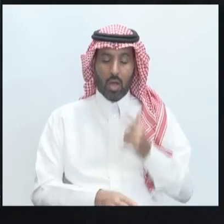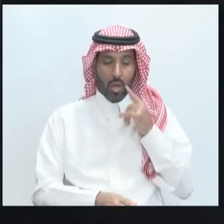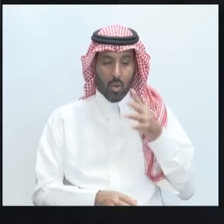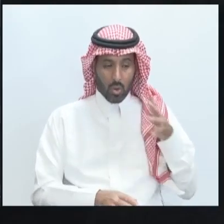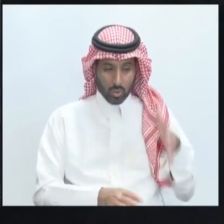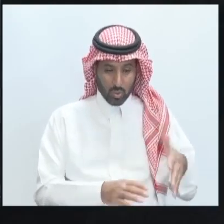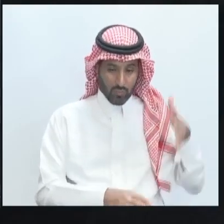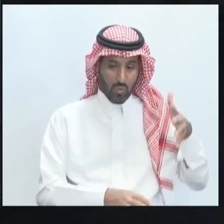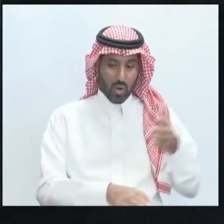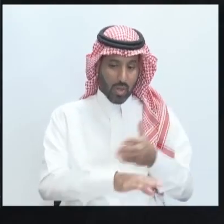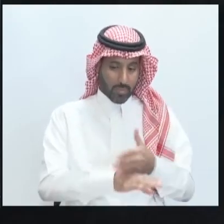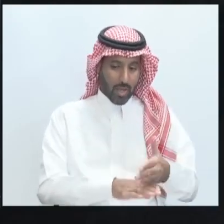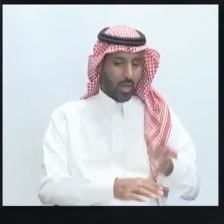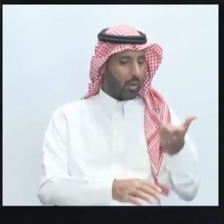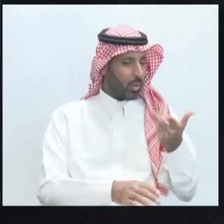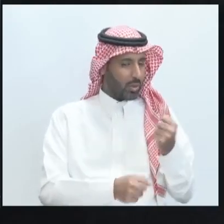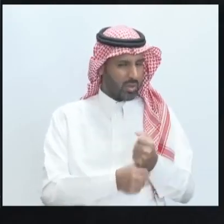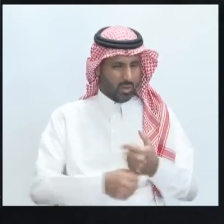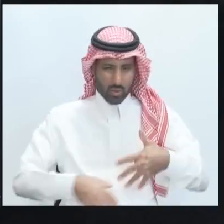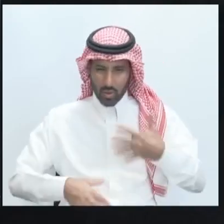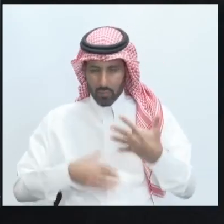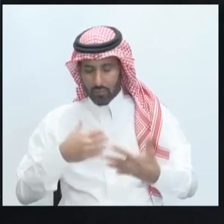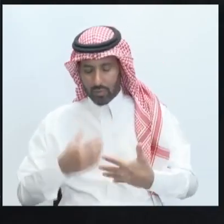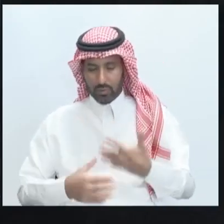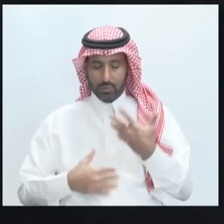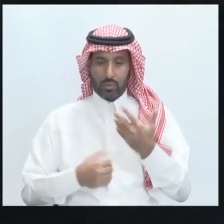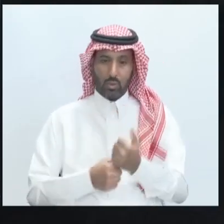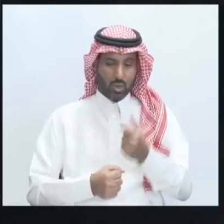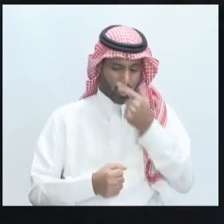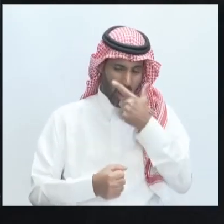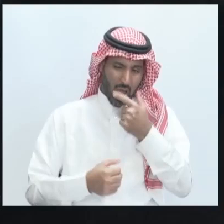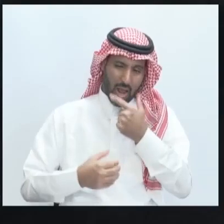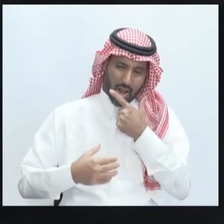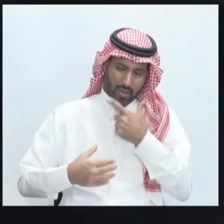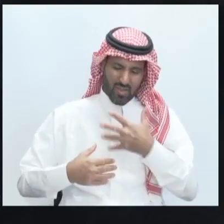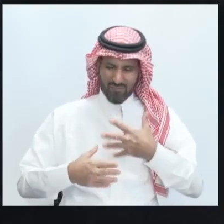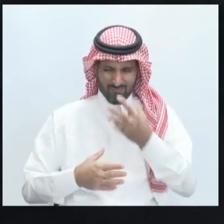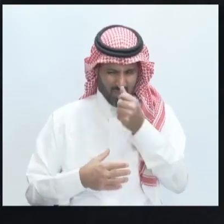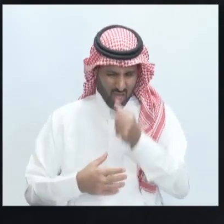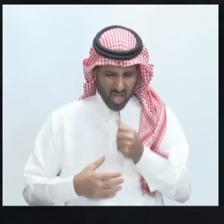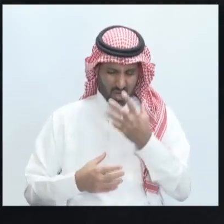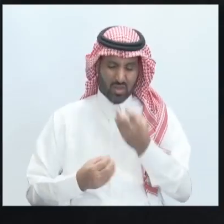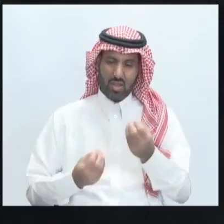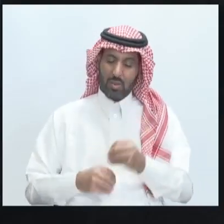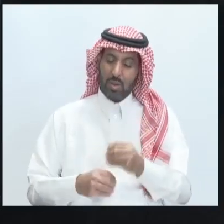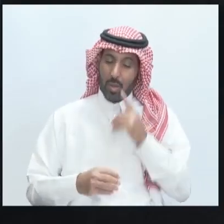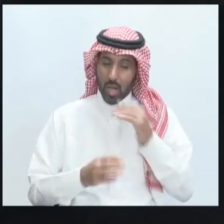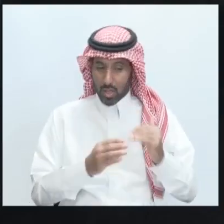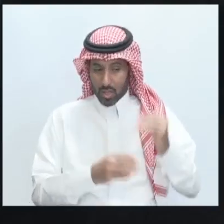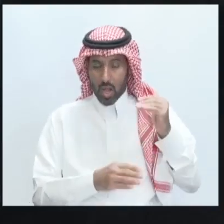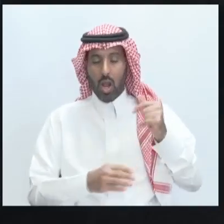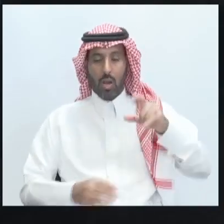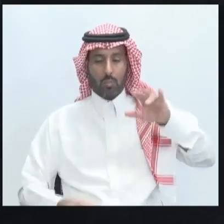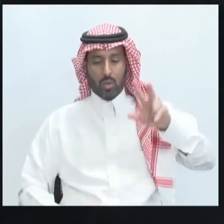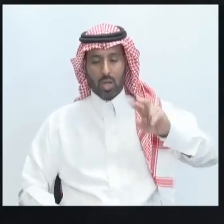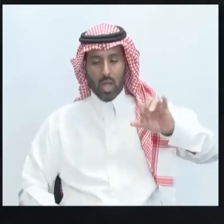وماذا يحدث فيها من انفعالات واستجابات لهذه الانفعالات بينما مرحله المراهقه تختلف عن